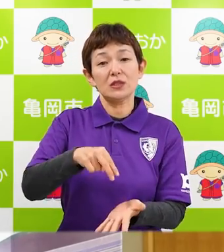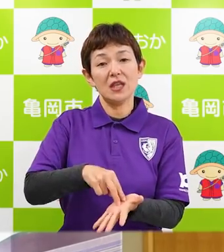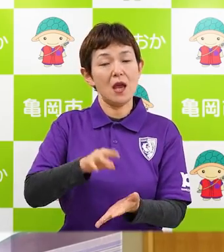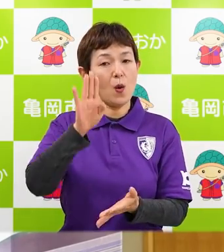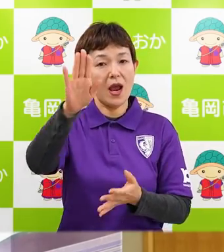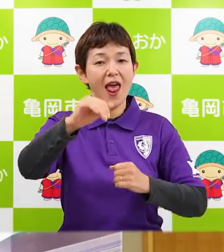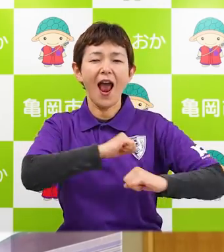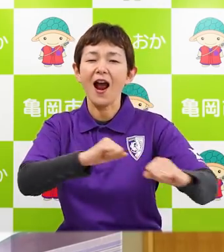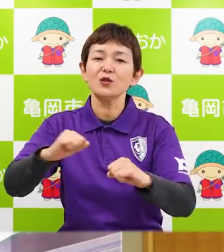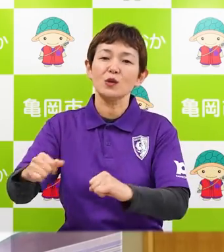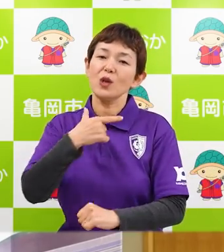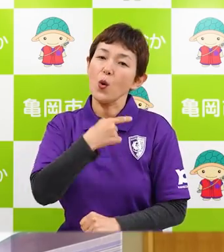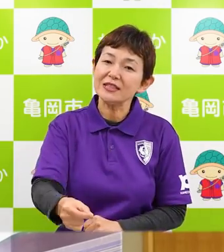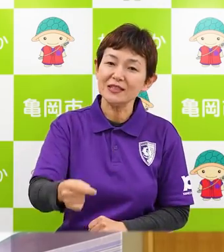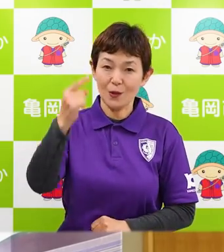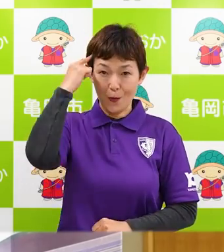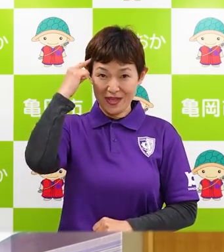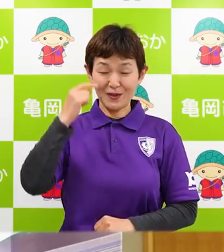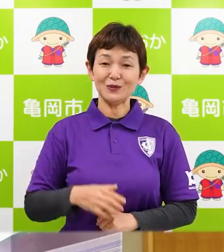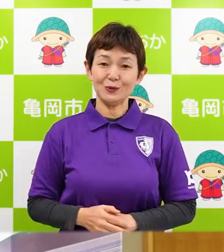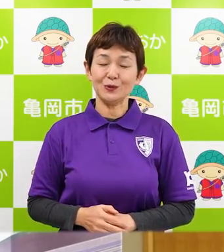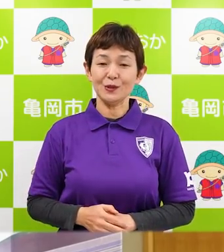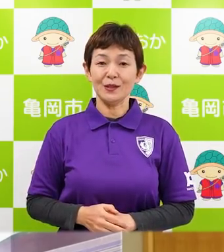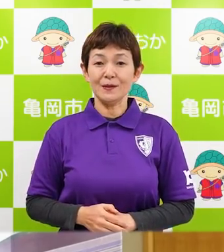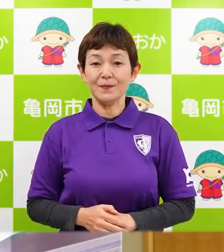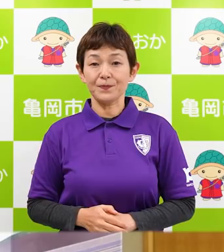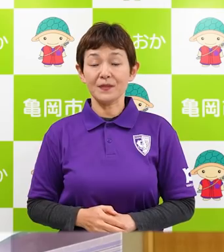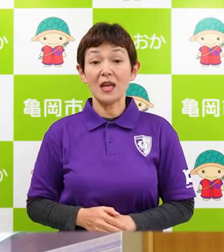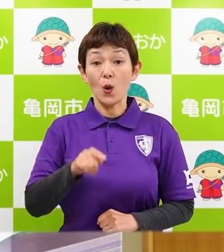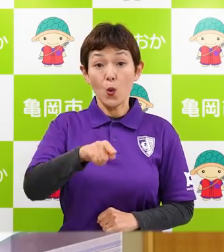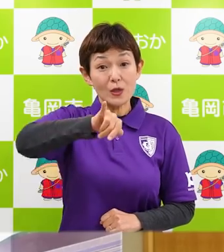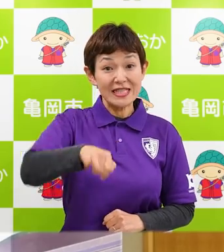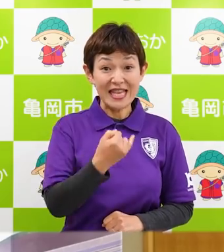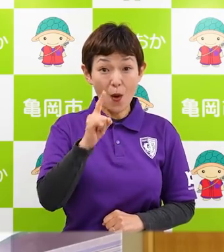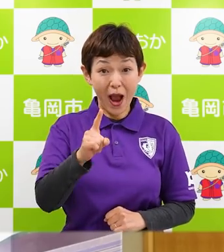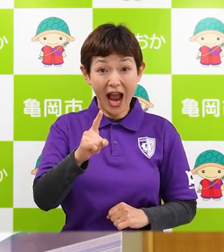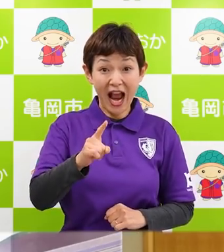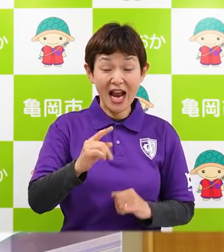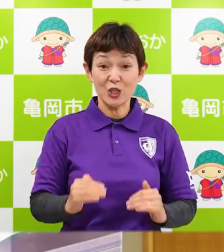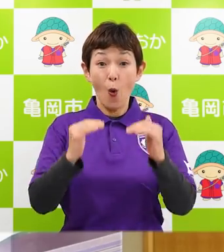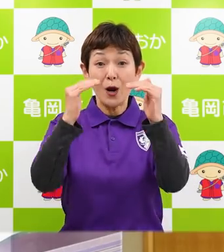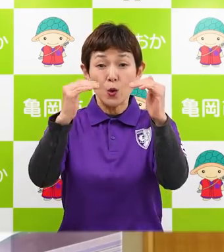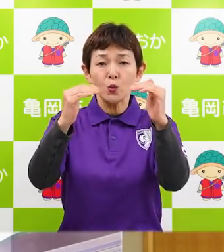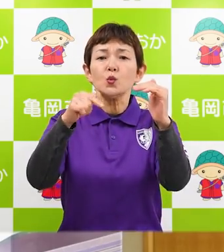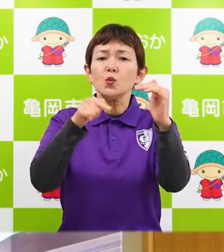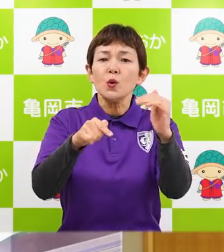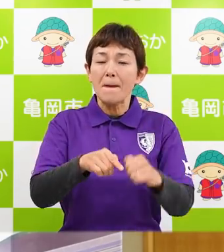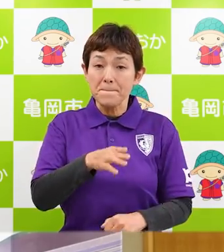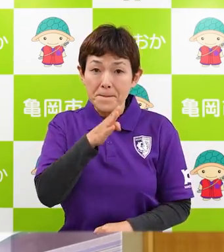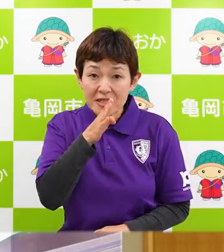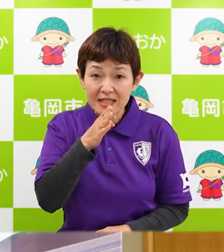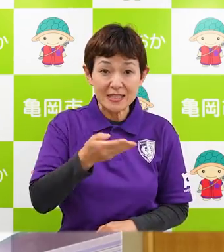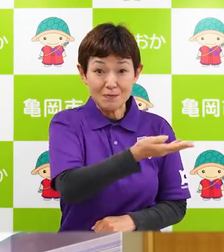活躍してほしいというふうに思っています。そういう面ではこの J1 昇格、まさに皆さん